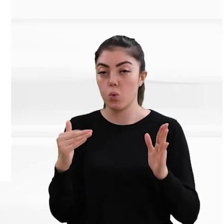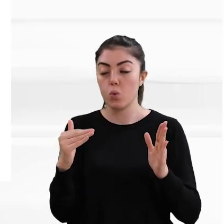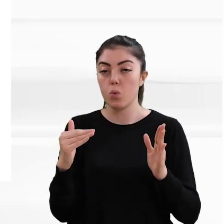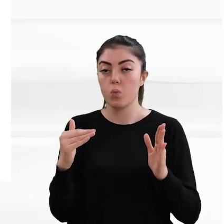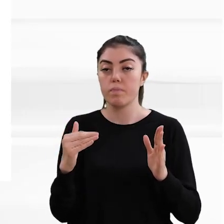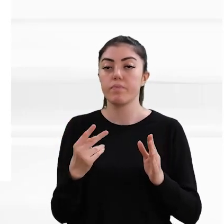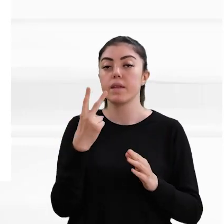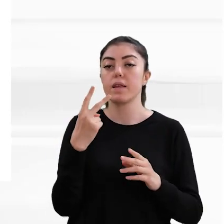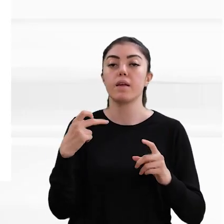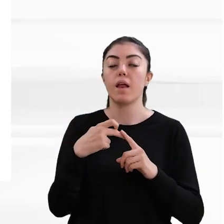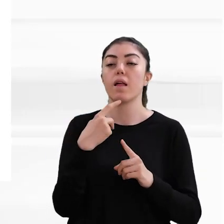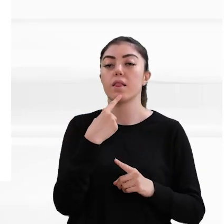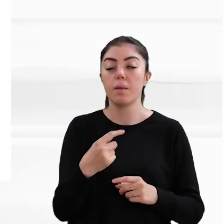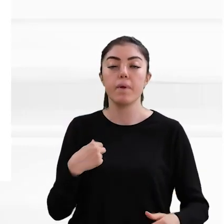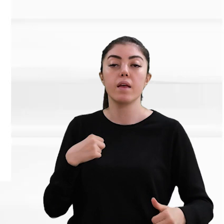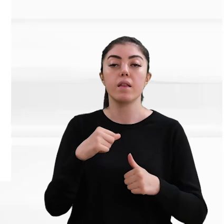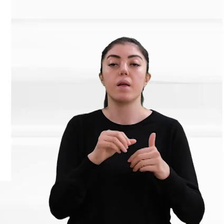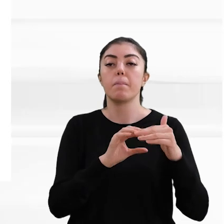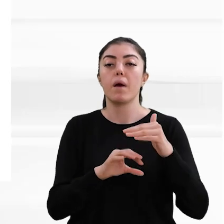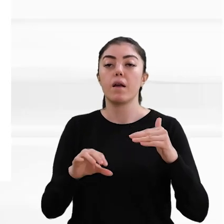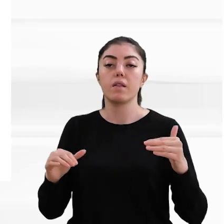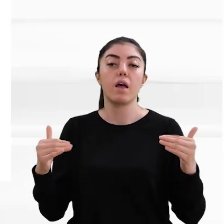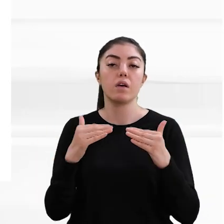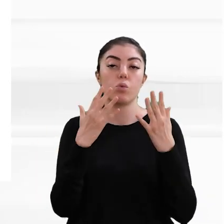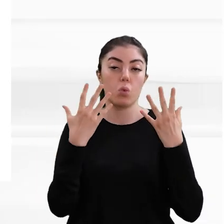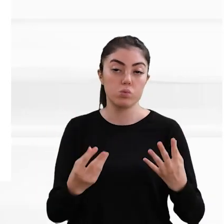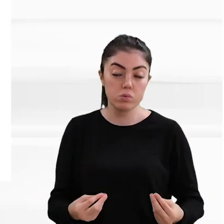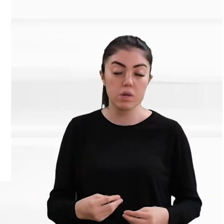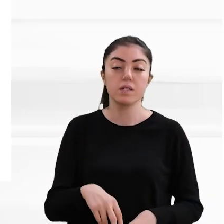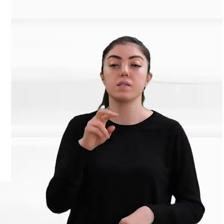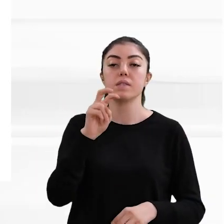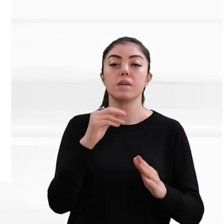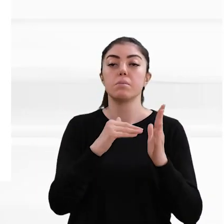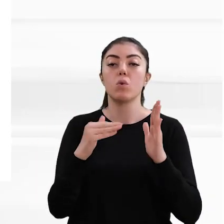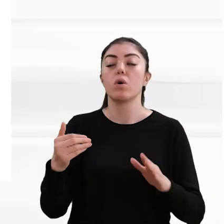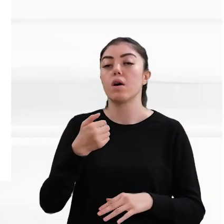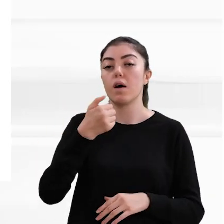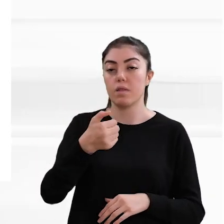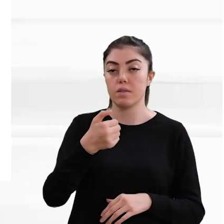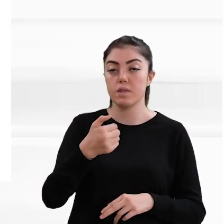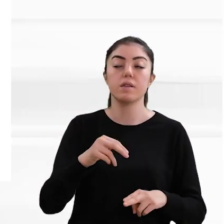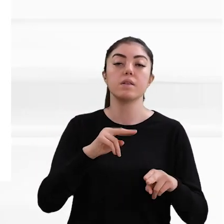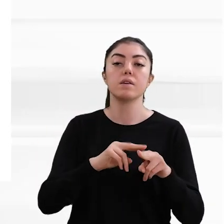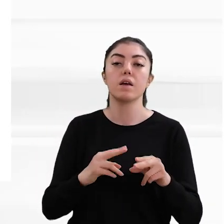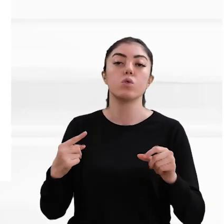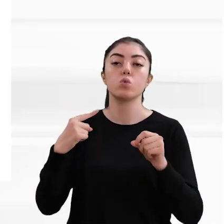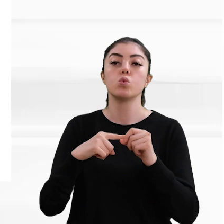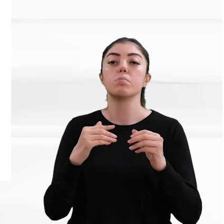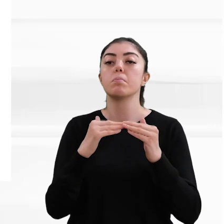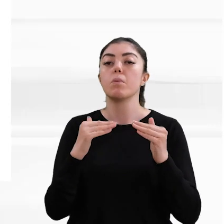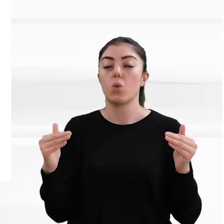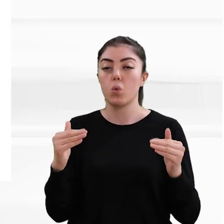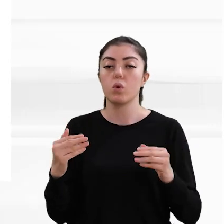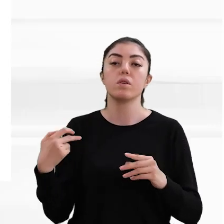bölü 2R. Yine bunları da payda eşitlediğimiz zaman 8 bölü 6 K,